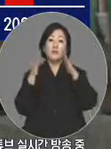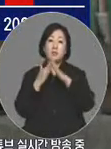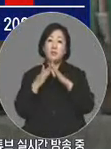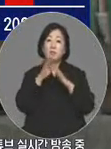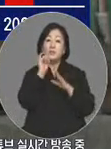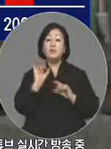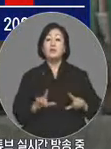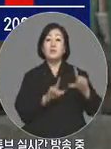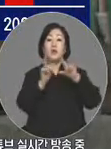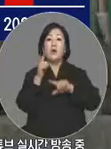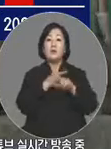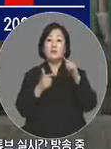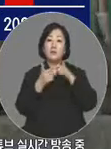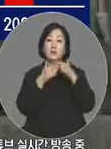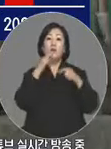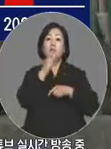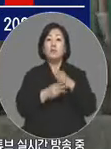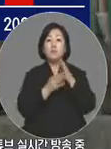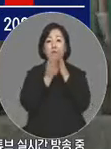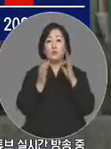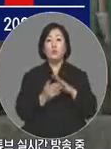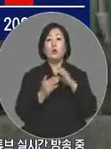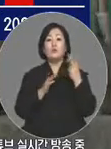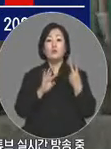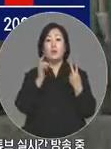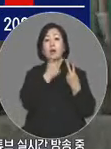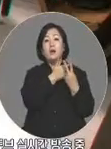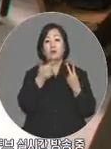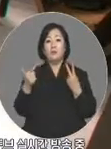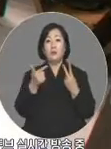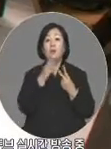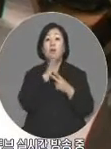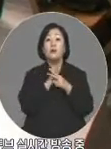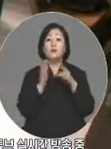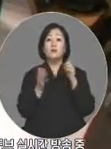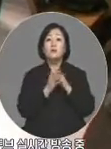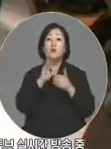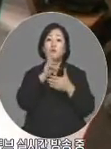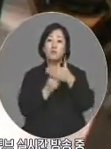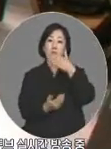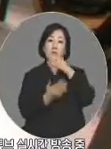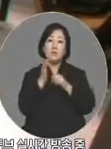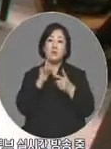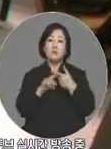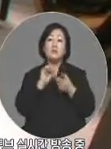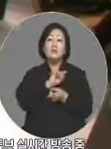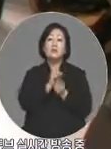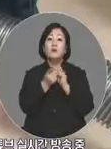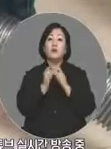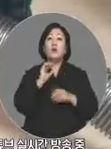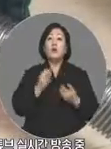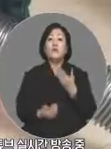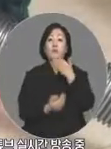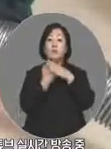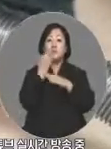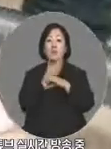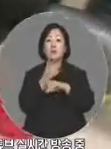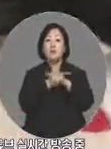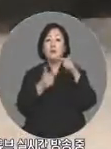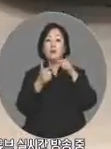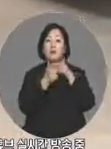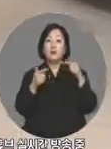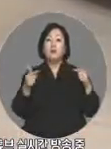시간이 많아지면서 3년 사이 2배 넘게 증가했습니다. 문제는 층간소음 분쟁이 종종 형사사건으로 번질